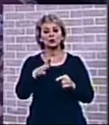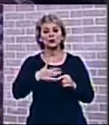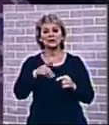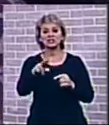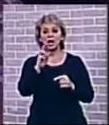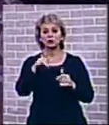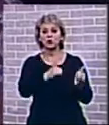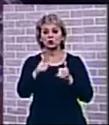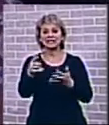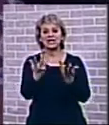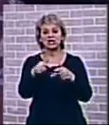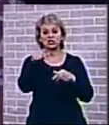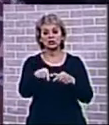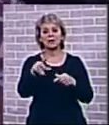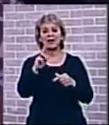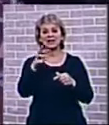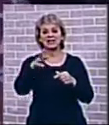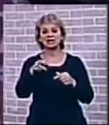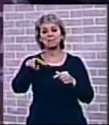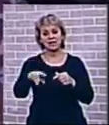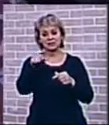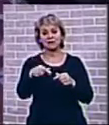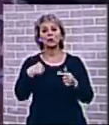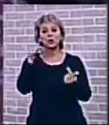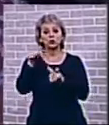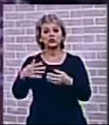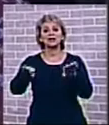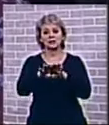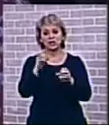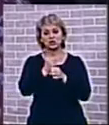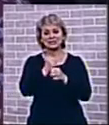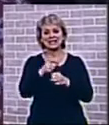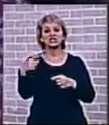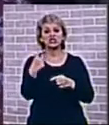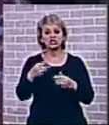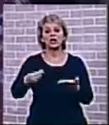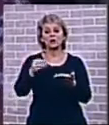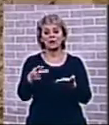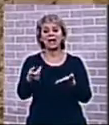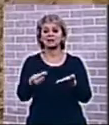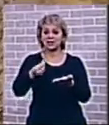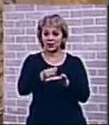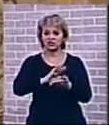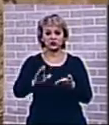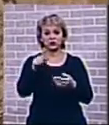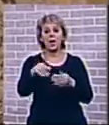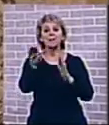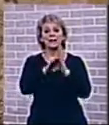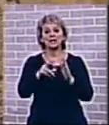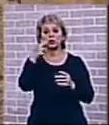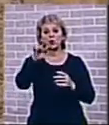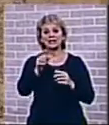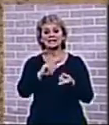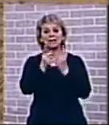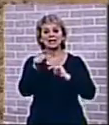все коммунальные услуги рассчитываются по квадратным метрам. И мы точно так же сделали. Единожды удержали все. По этой же программе в